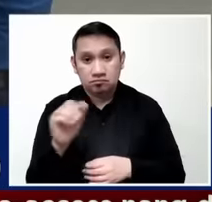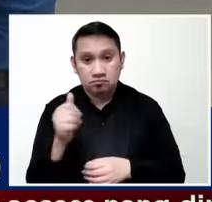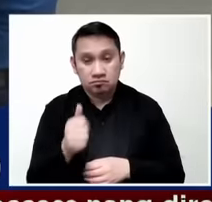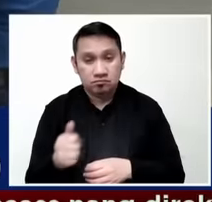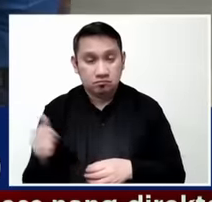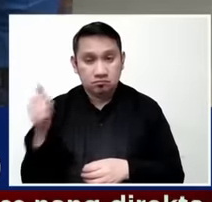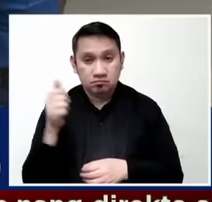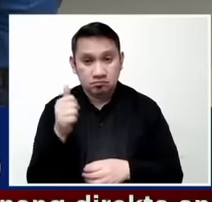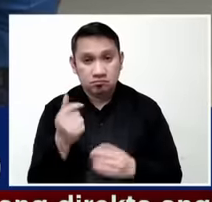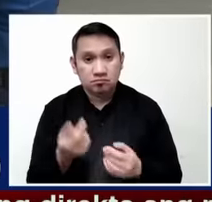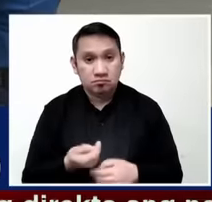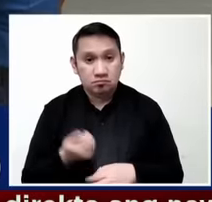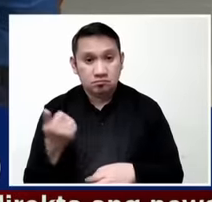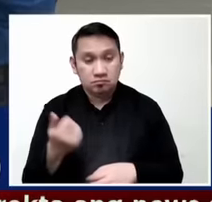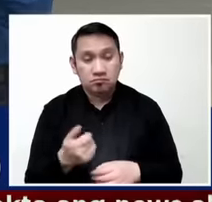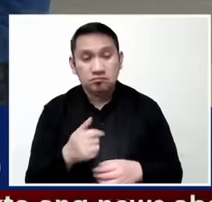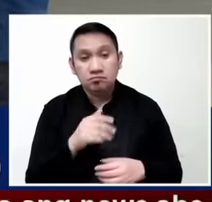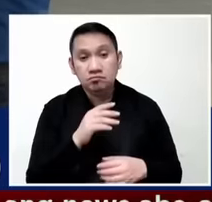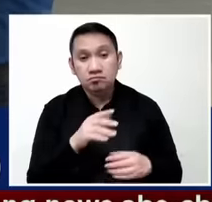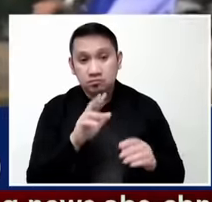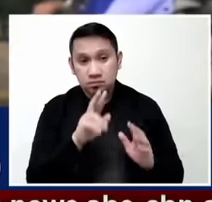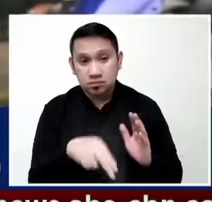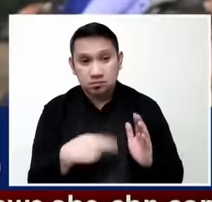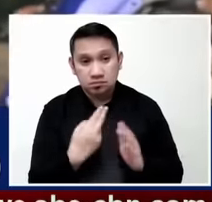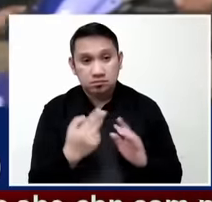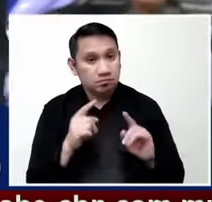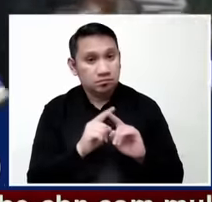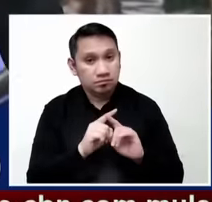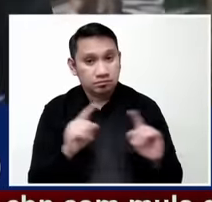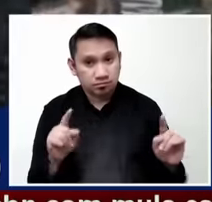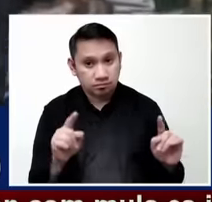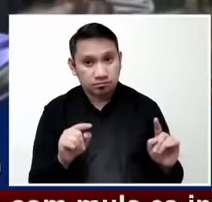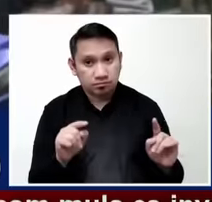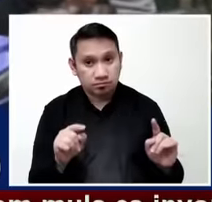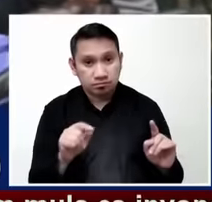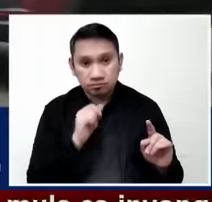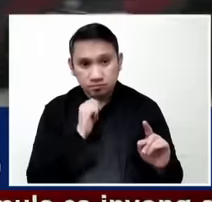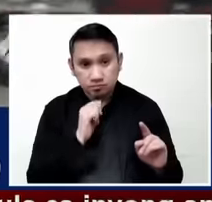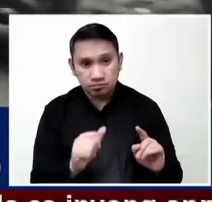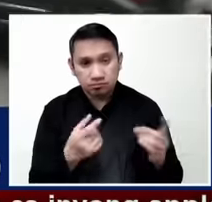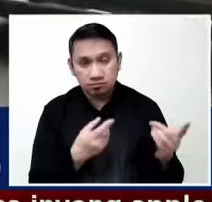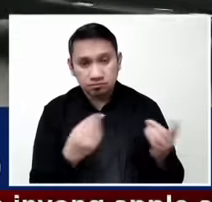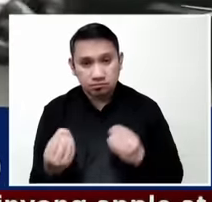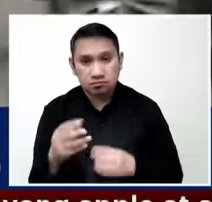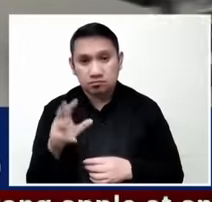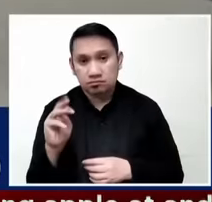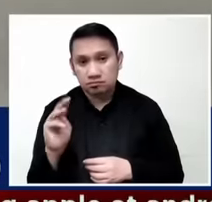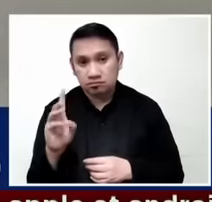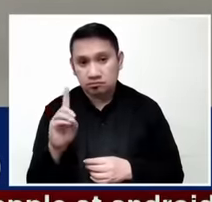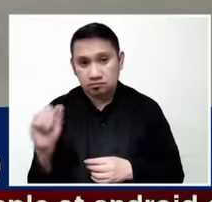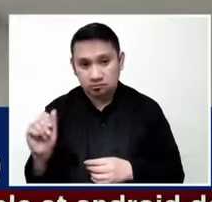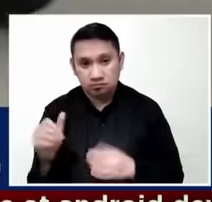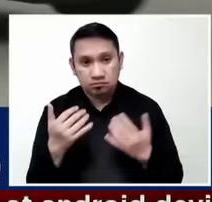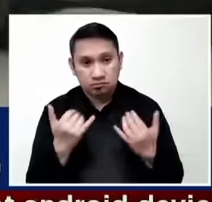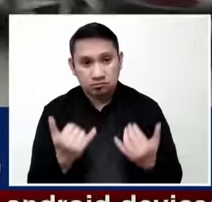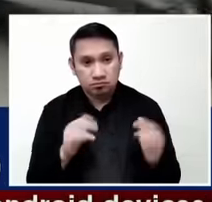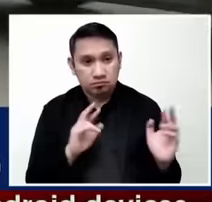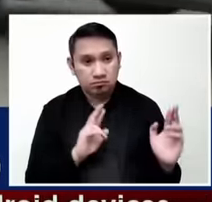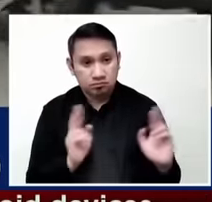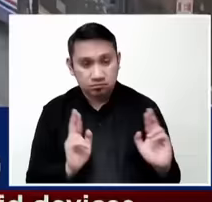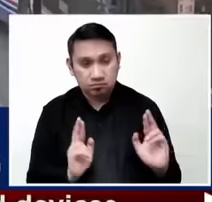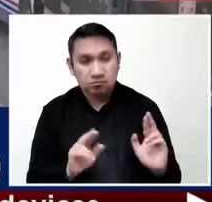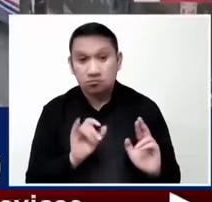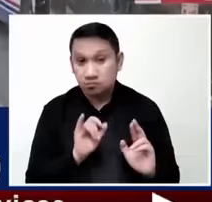na tanggalin ang window hours pero hindi pa ito ipatutupad. Ayon sa MMDA, inihahanda na nila ito